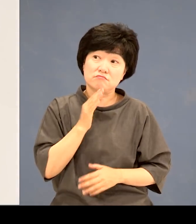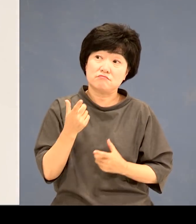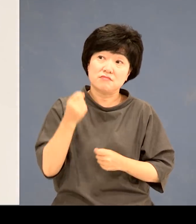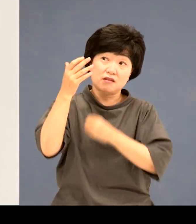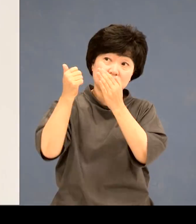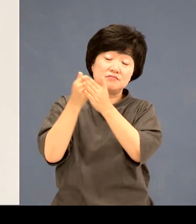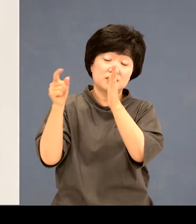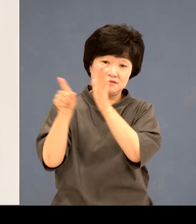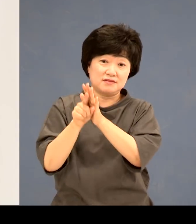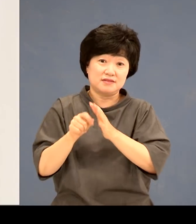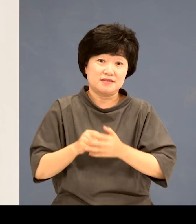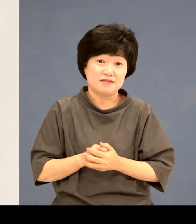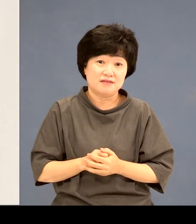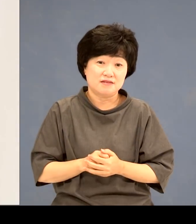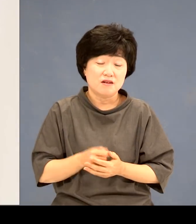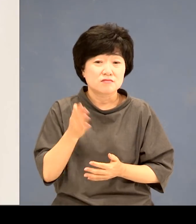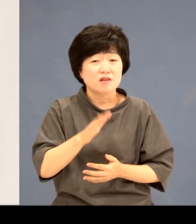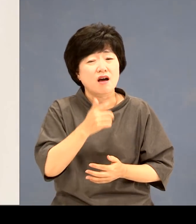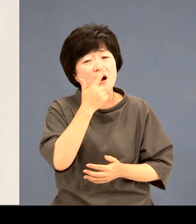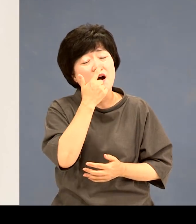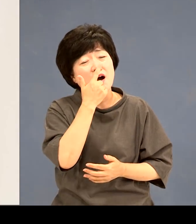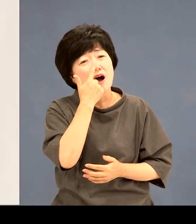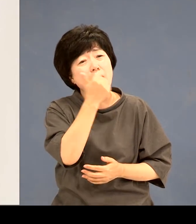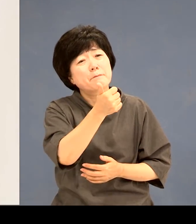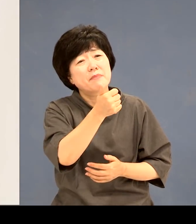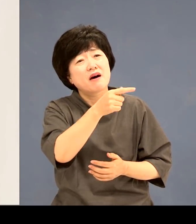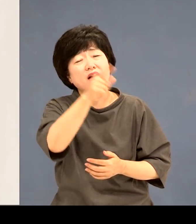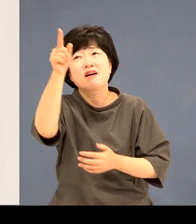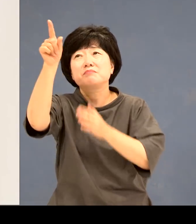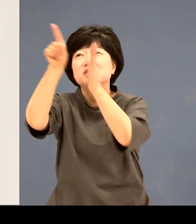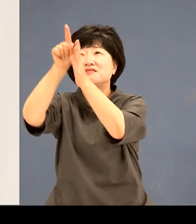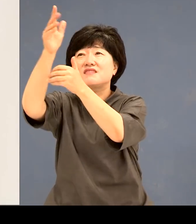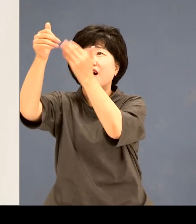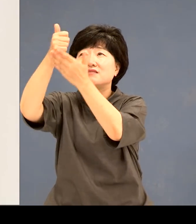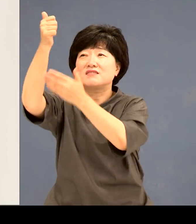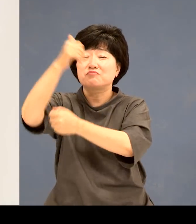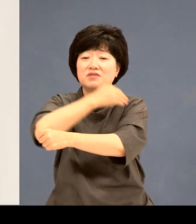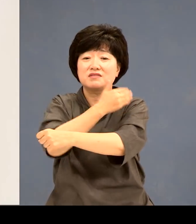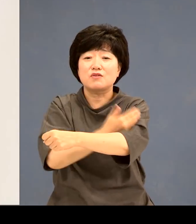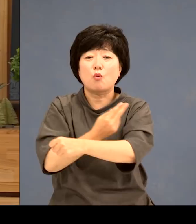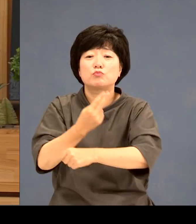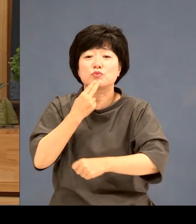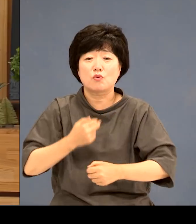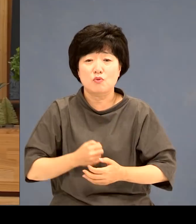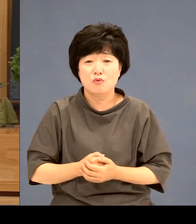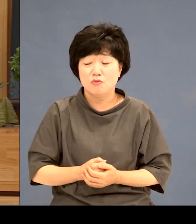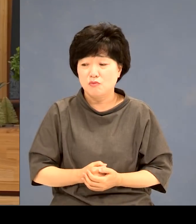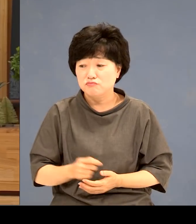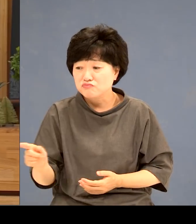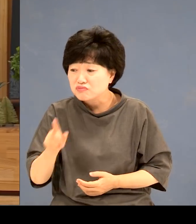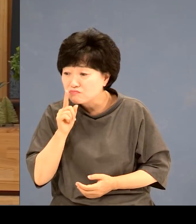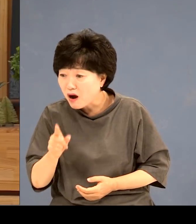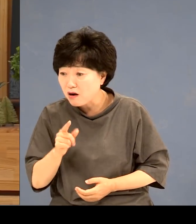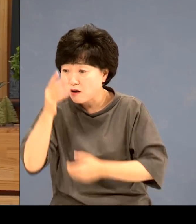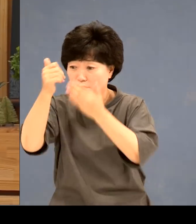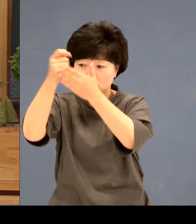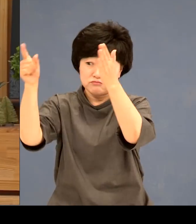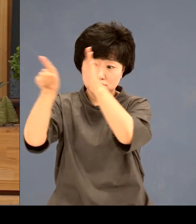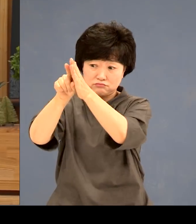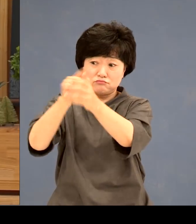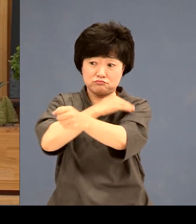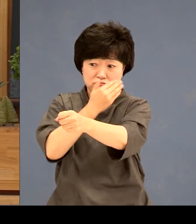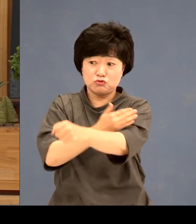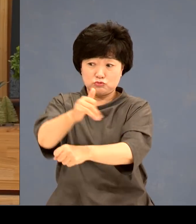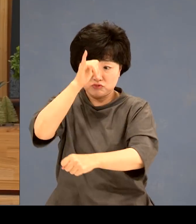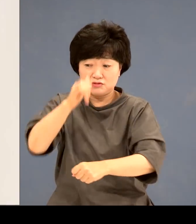하나님 믿어? 그래서 그럼 하나님 믿지. 근데 아빠가 믿는 하나님은 왜 이렇게 능력이 없어? 그래서 무슨 말이냐?